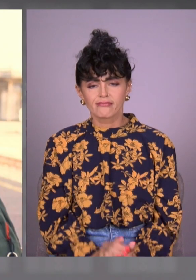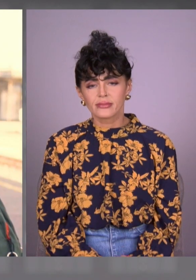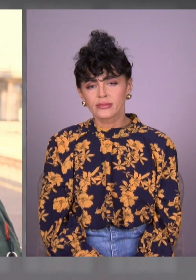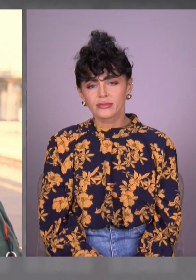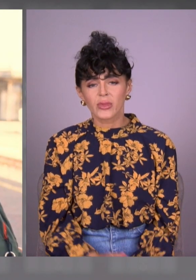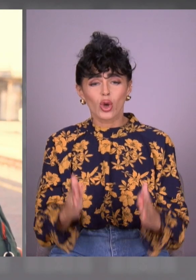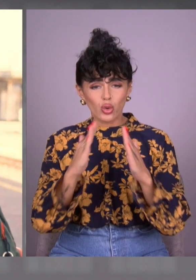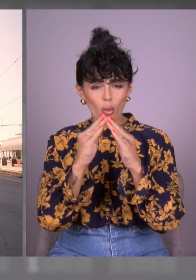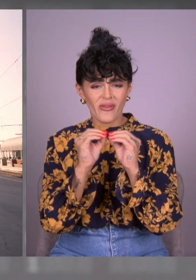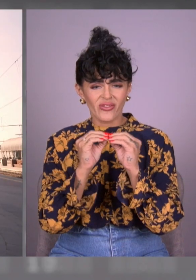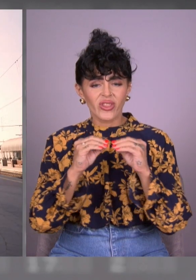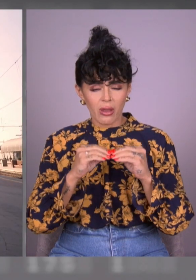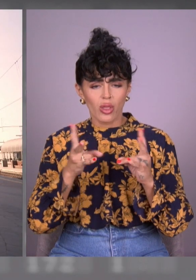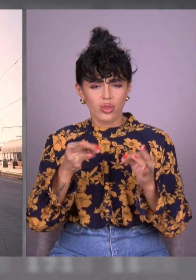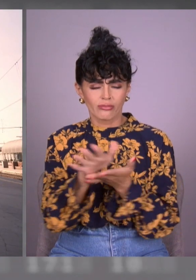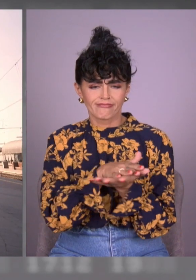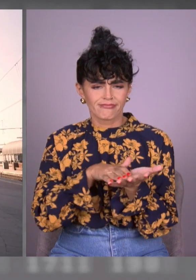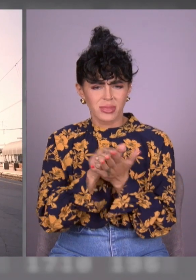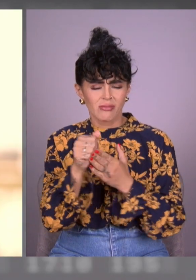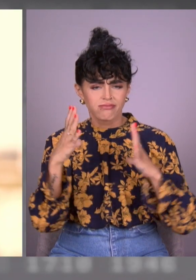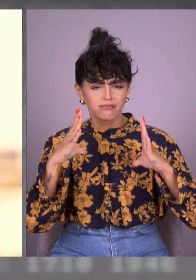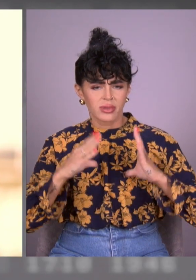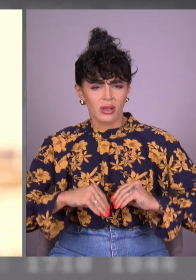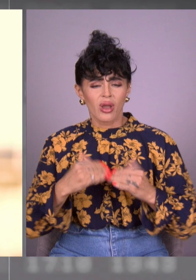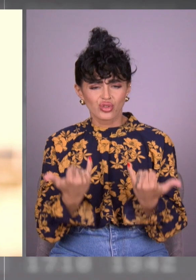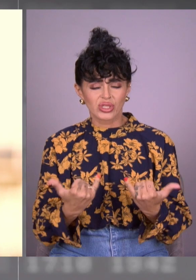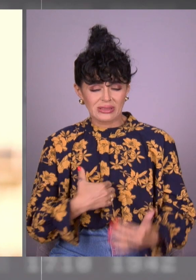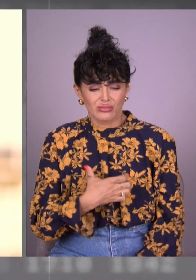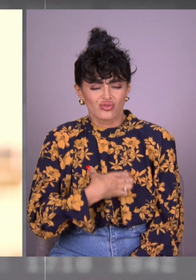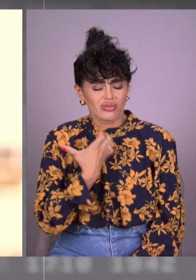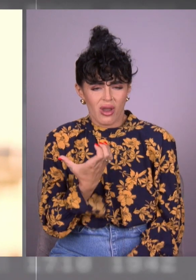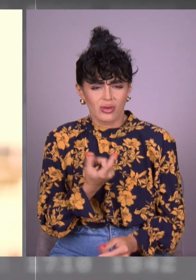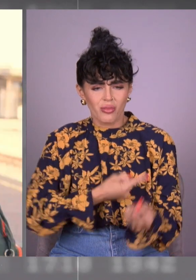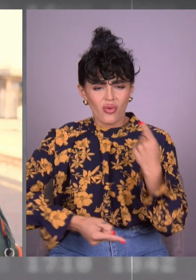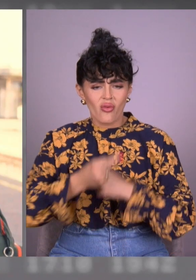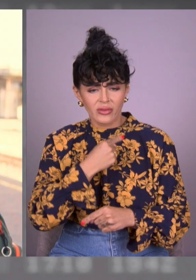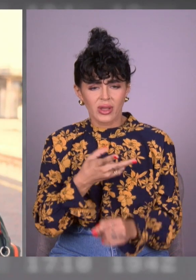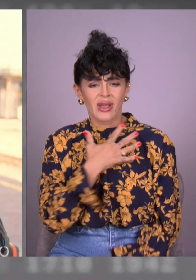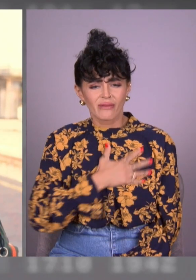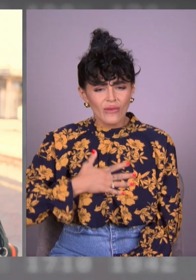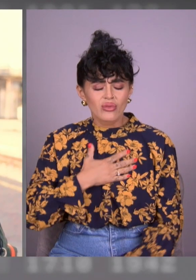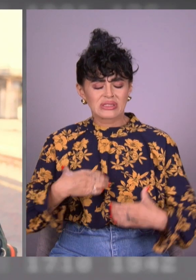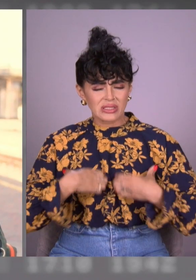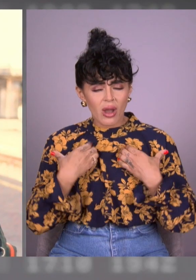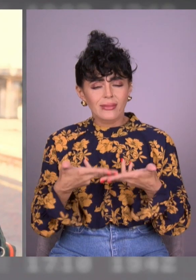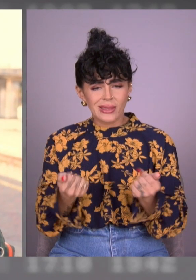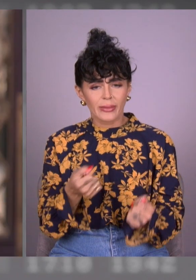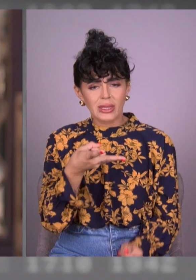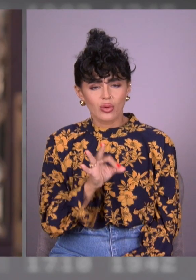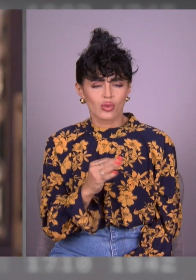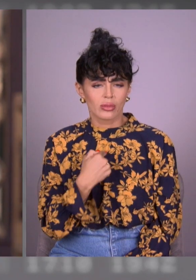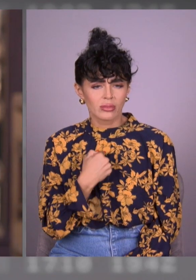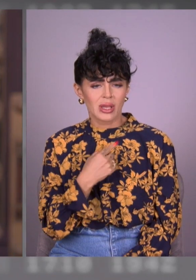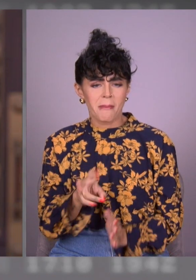Будинок стоїть, але він руйнується. Страшно повертатися зараз? Страшно. Хвилююче, але ми